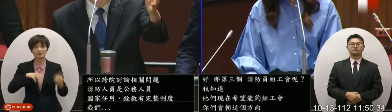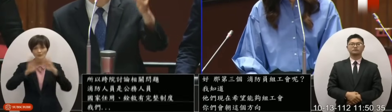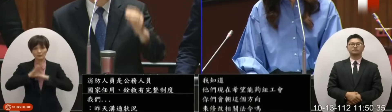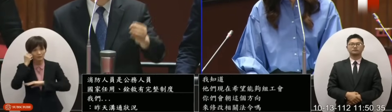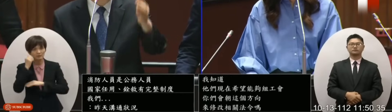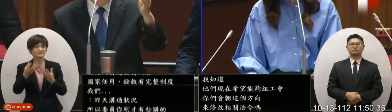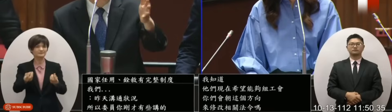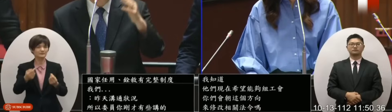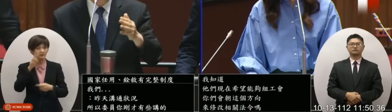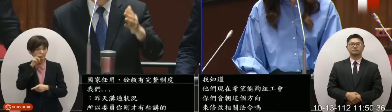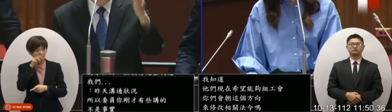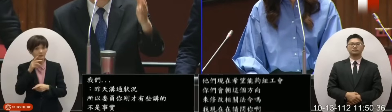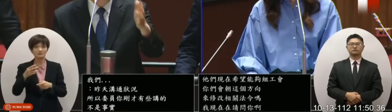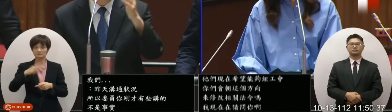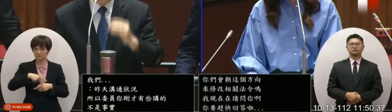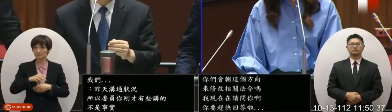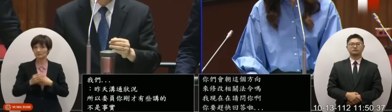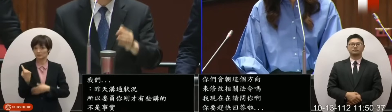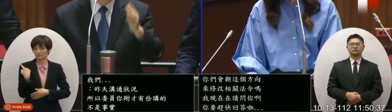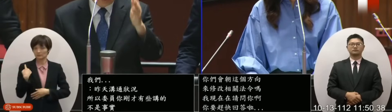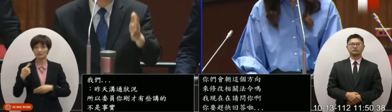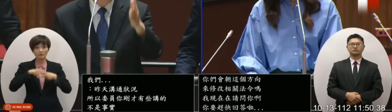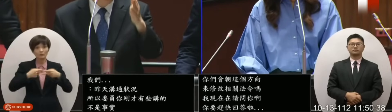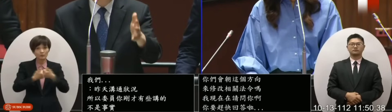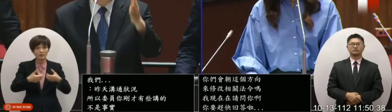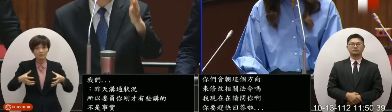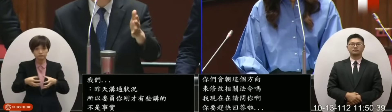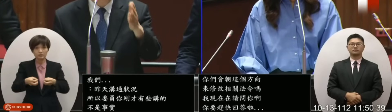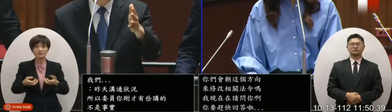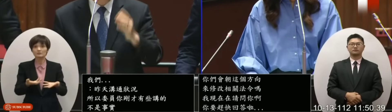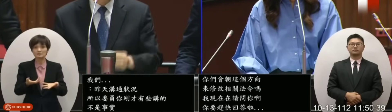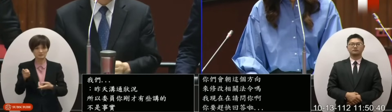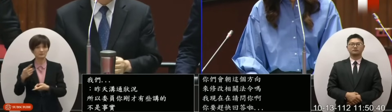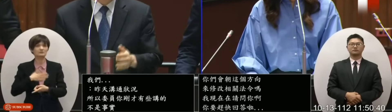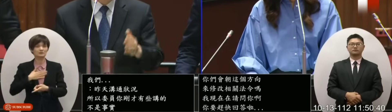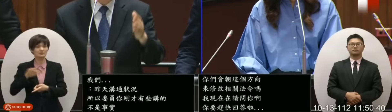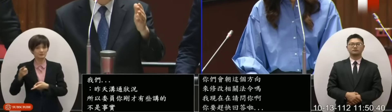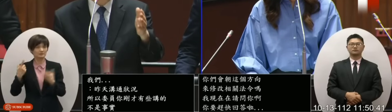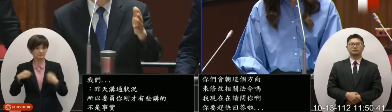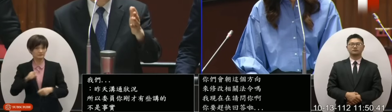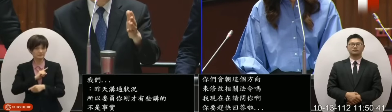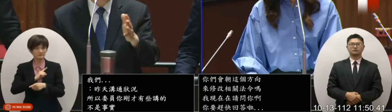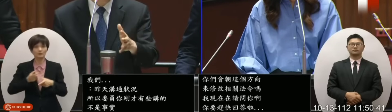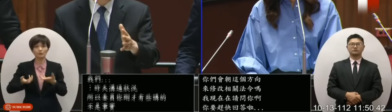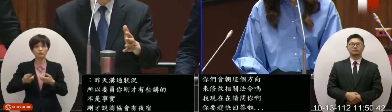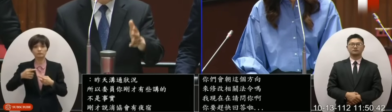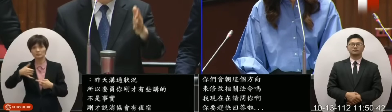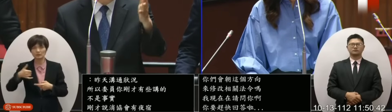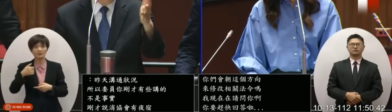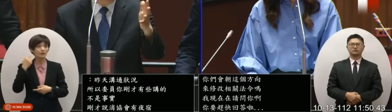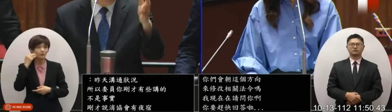外一个很重要的情形，组工会的事情，昨天有在讨论，他们也了解，他们本身是公务员，所以在组工会这件事